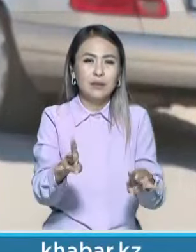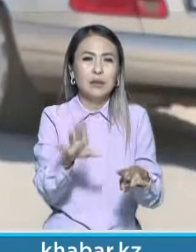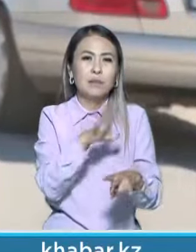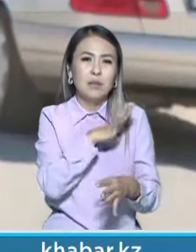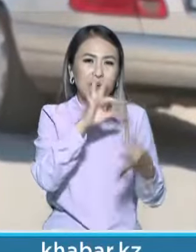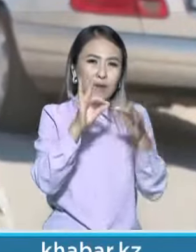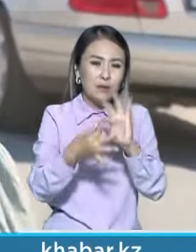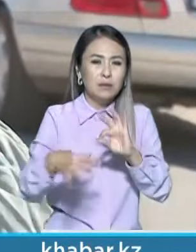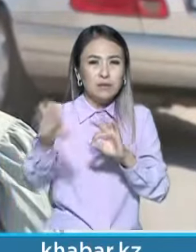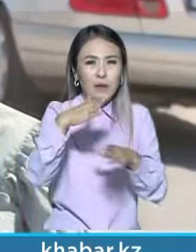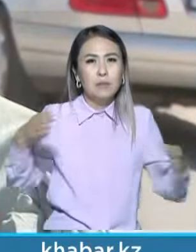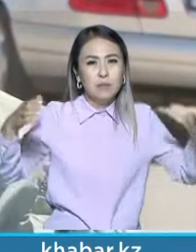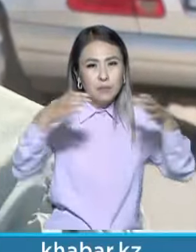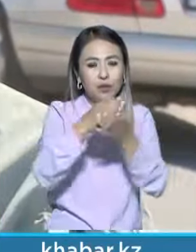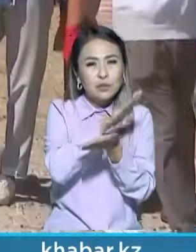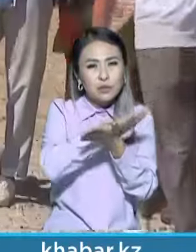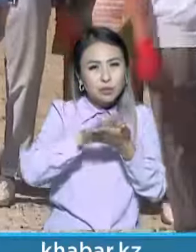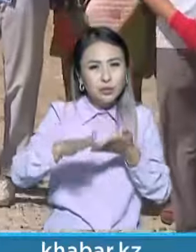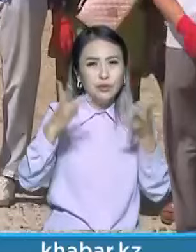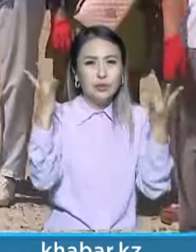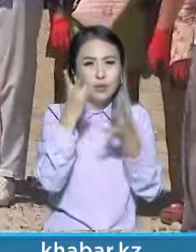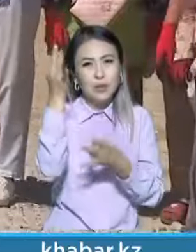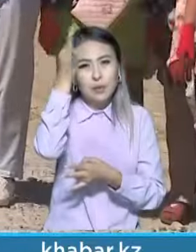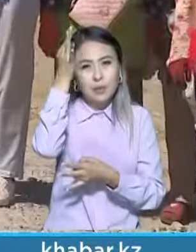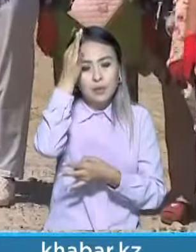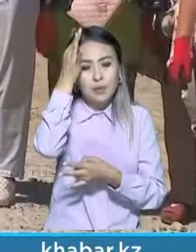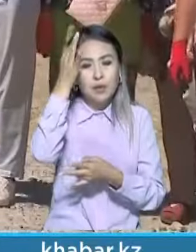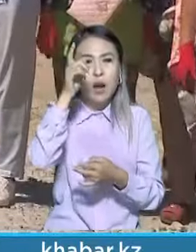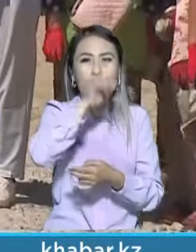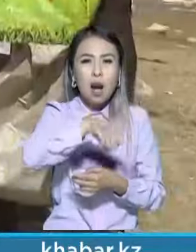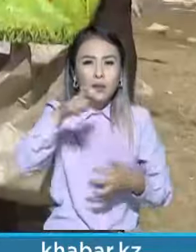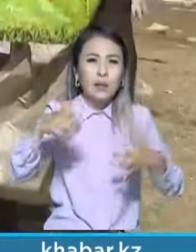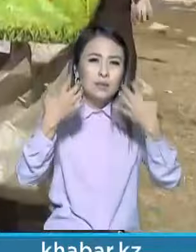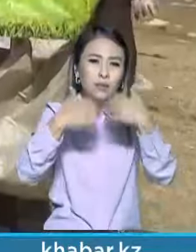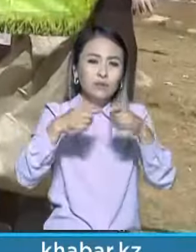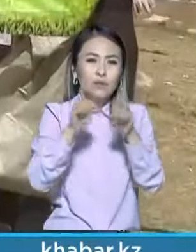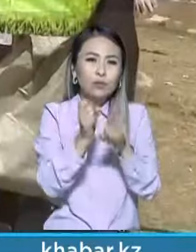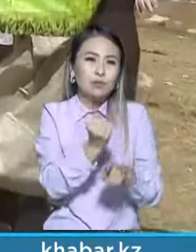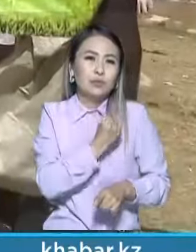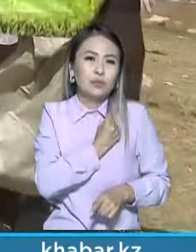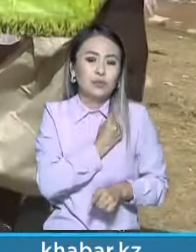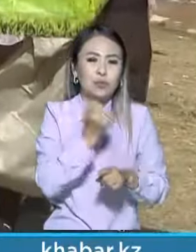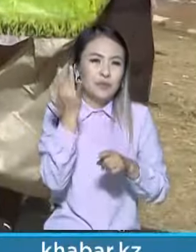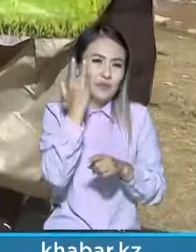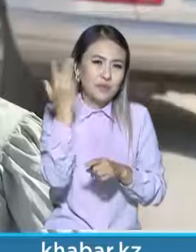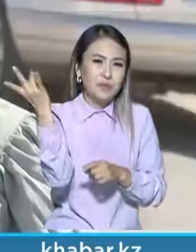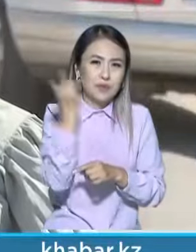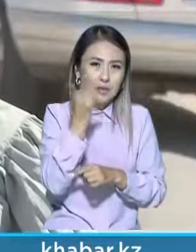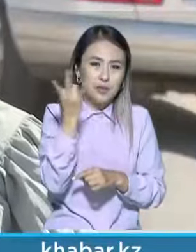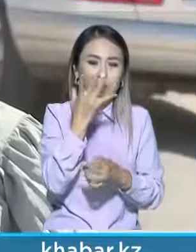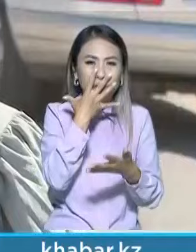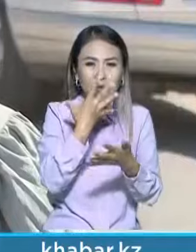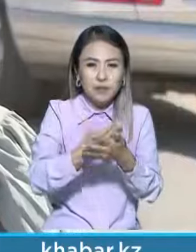соны бәрімізді бірлесіп тазалыққа шақырайық деген мақсатта жасалып жатыр. Адамның санасында жанашырлықты қалыптастырып, арқылы